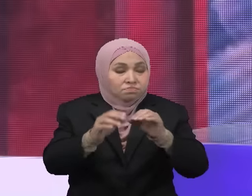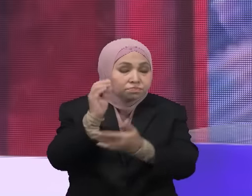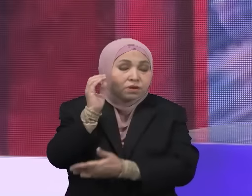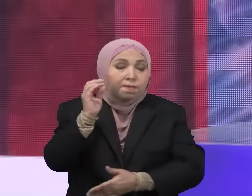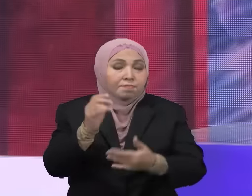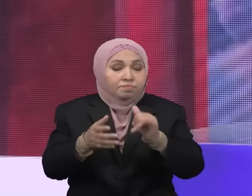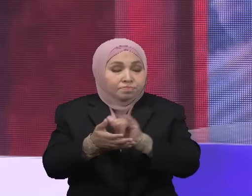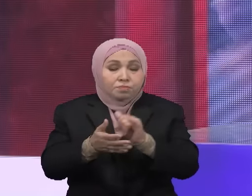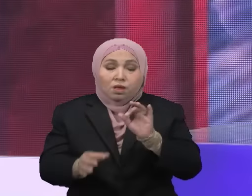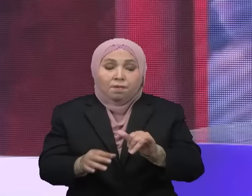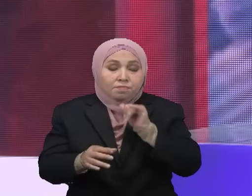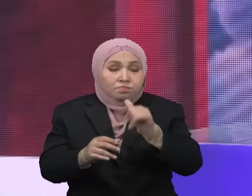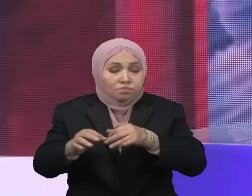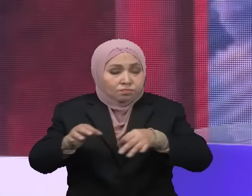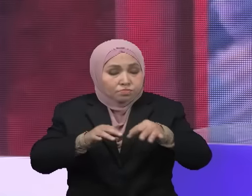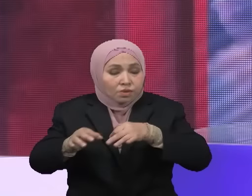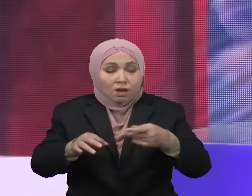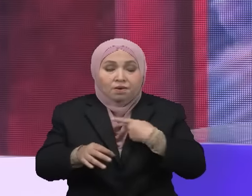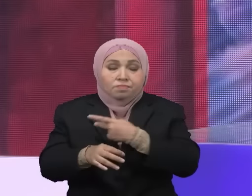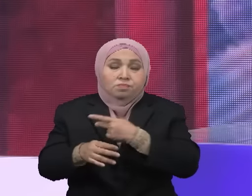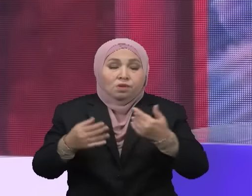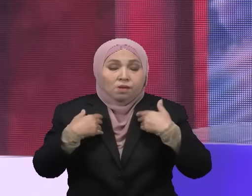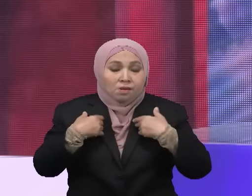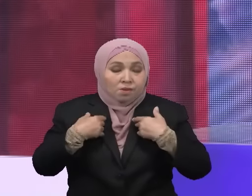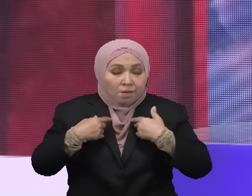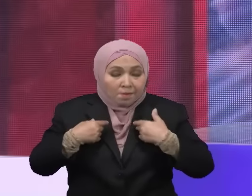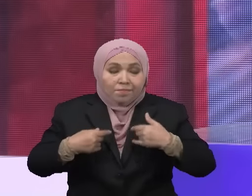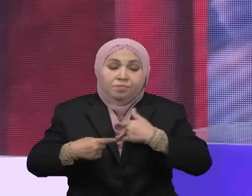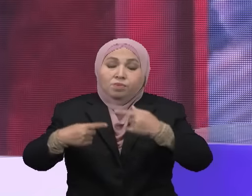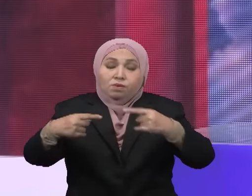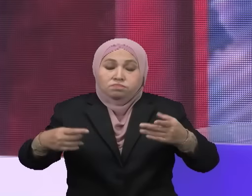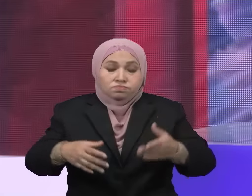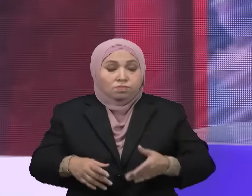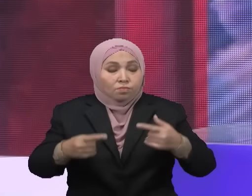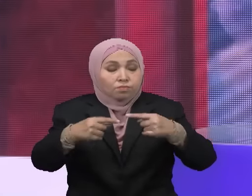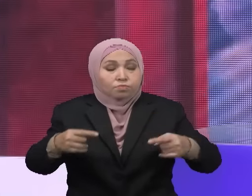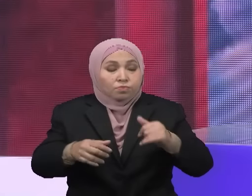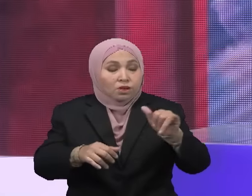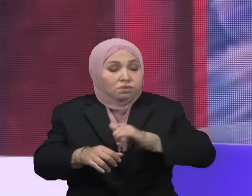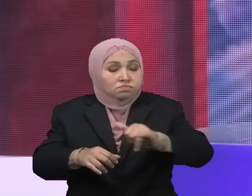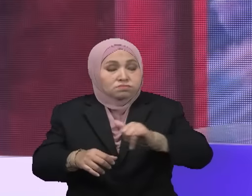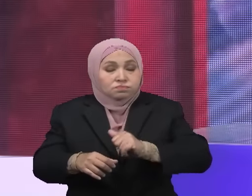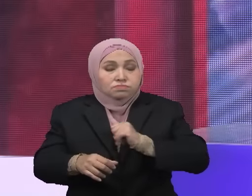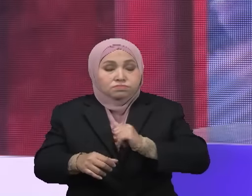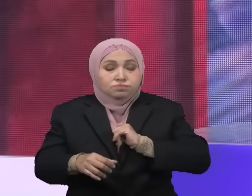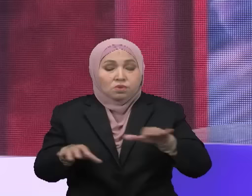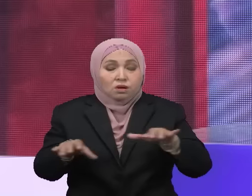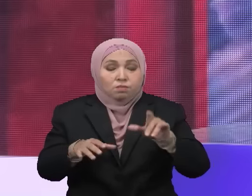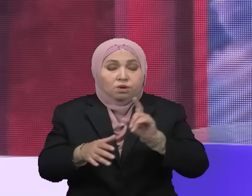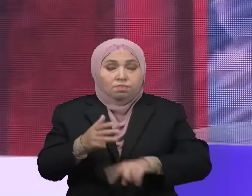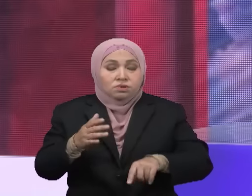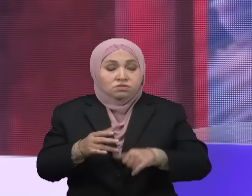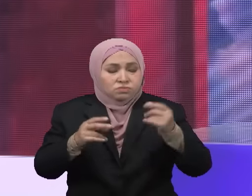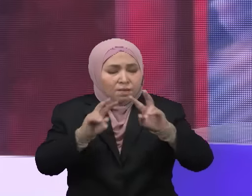kalau ianya tidak dijelaskan kita ada musuh, maka dia pun akan bermusuh sama sendiri. Pasal dia rasa macam nak buat apa ni? Ya, nampak